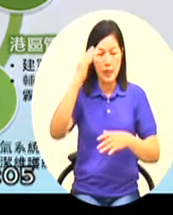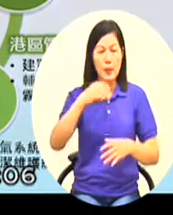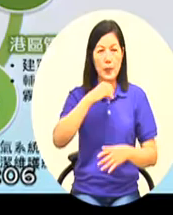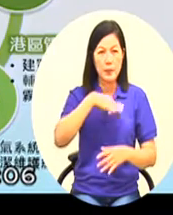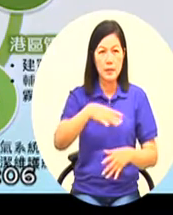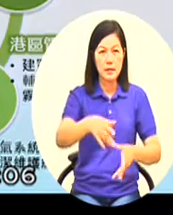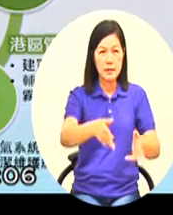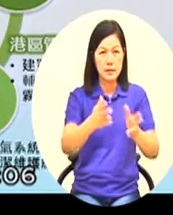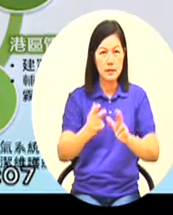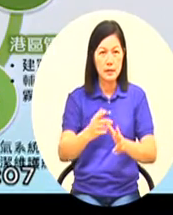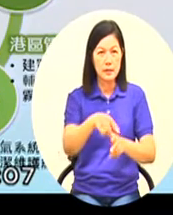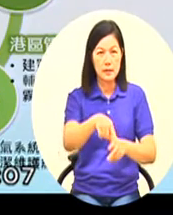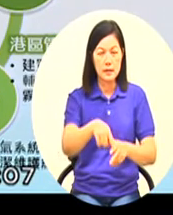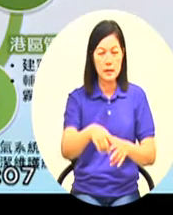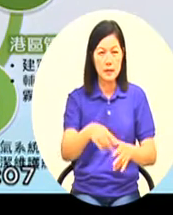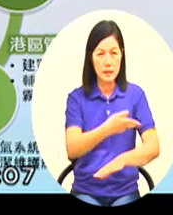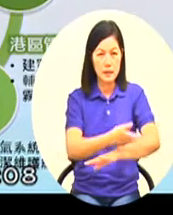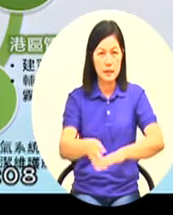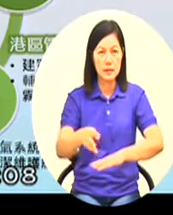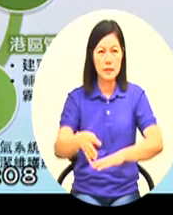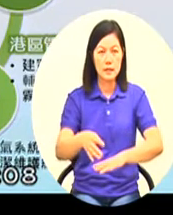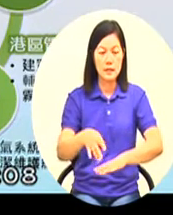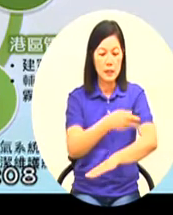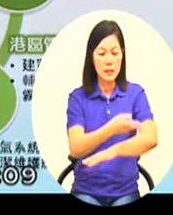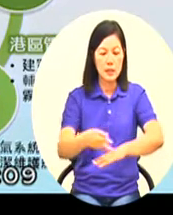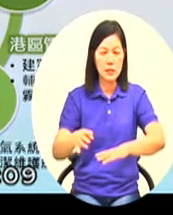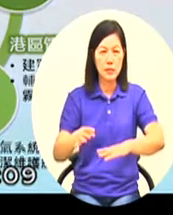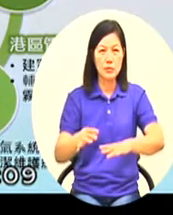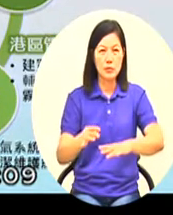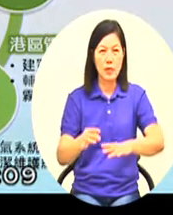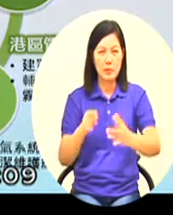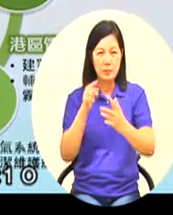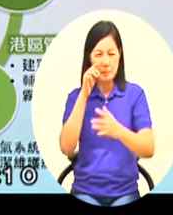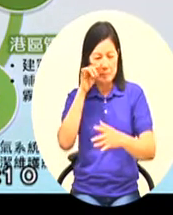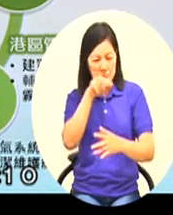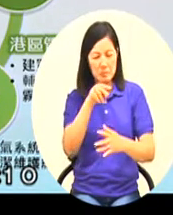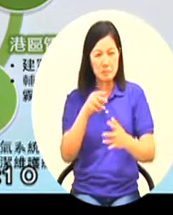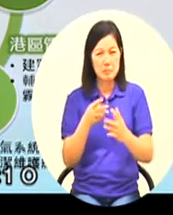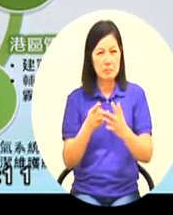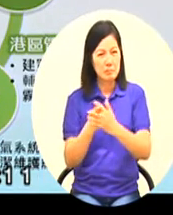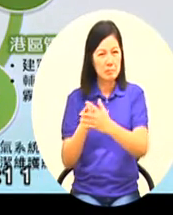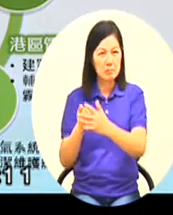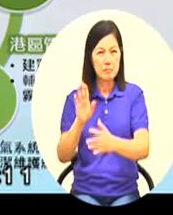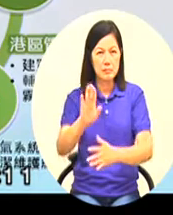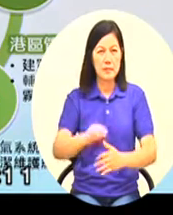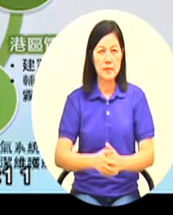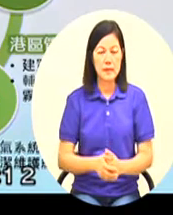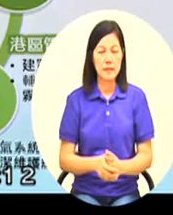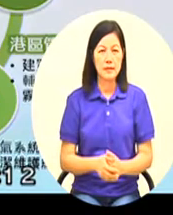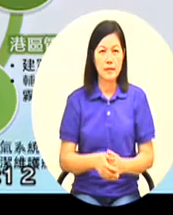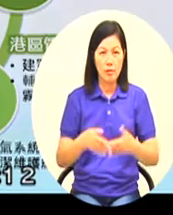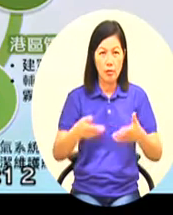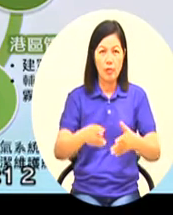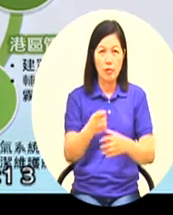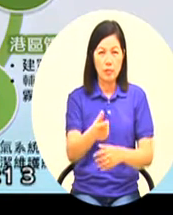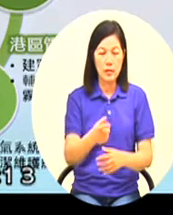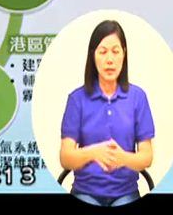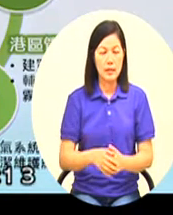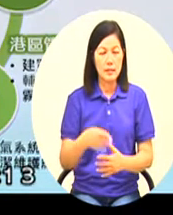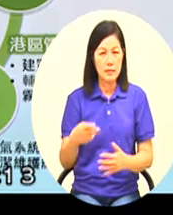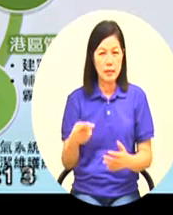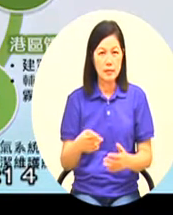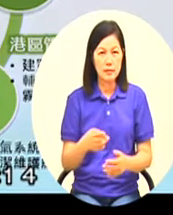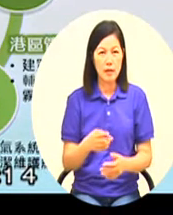人载具来了解河川的裸露的情形。相关的一个餐饮业的部分也是我们的重点，包含的这一些